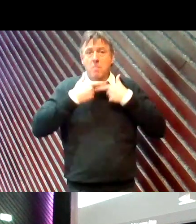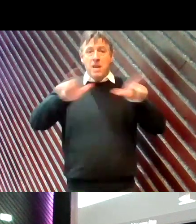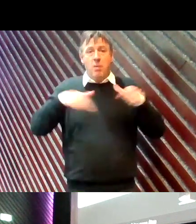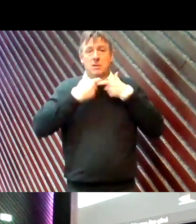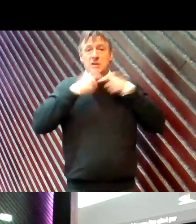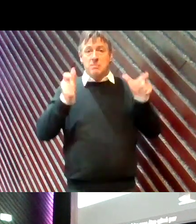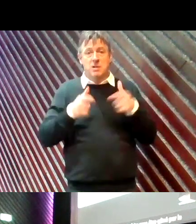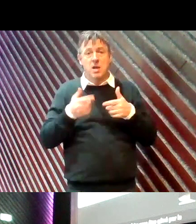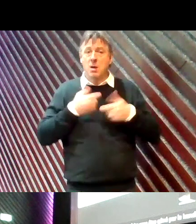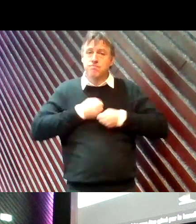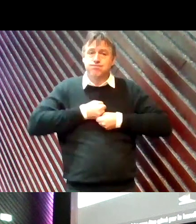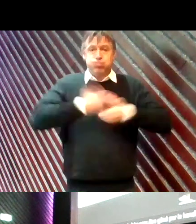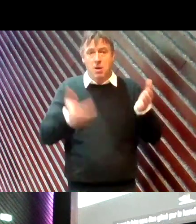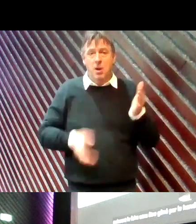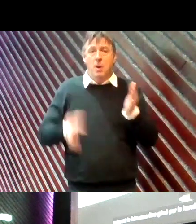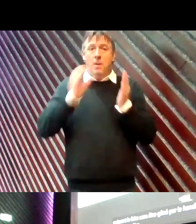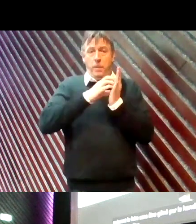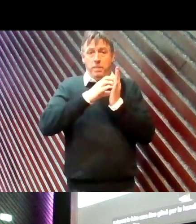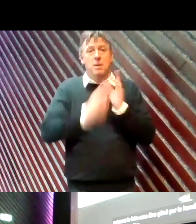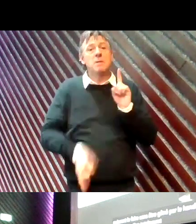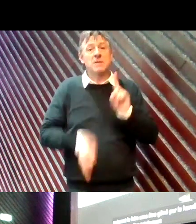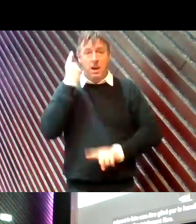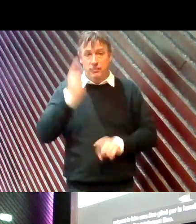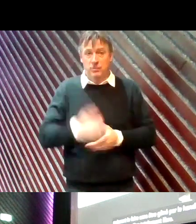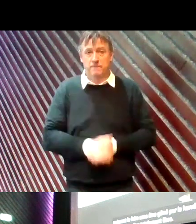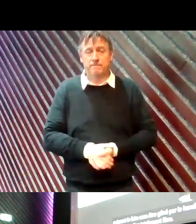et pourtant. Ça, c'est vraiment ce qui doit